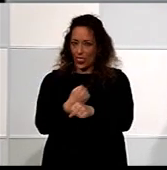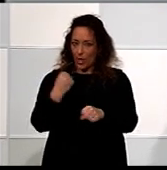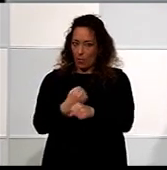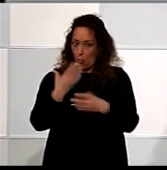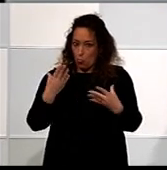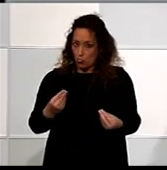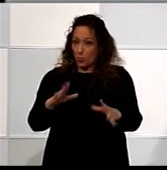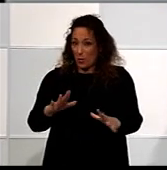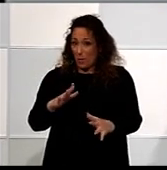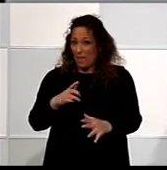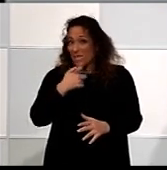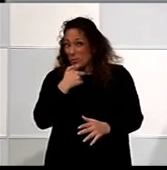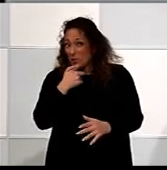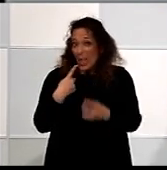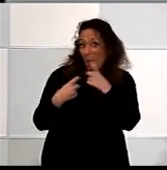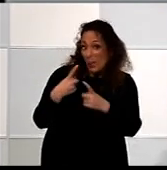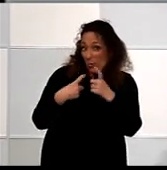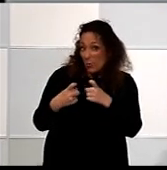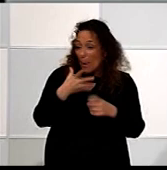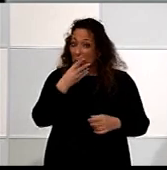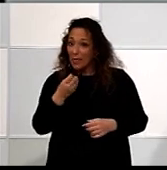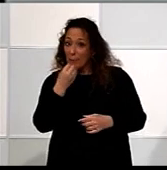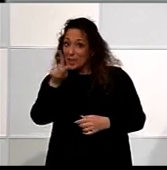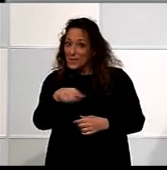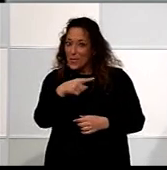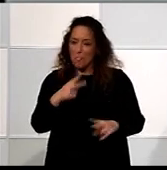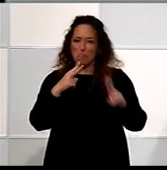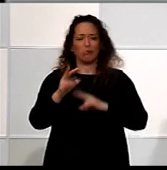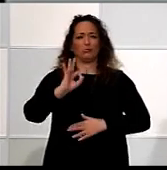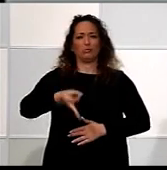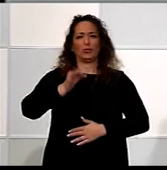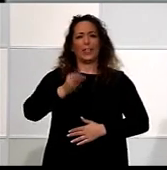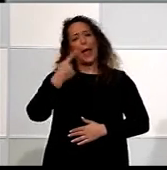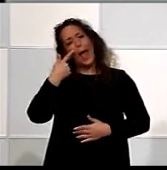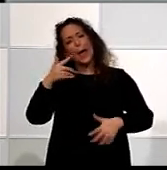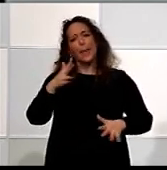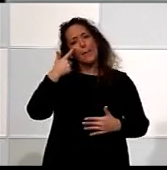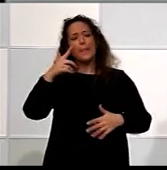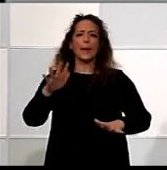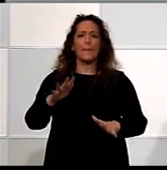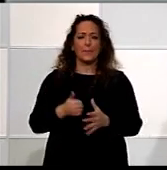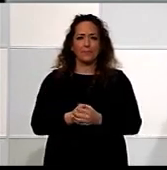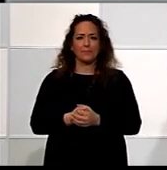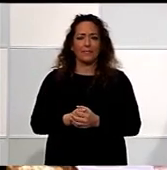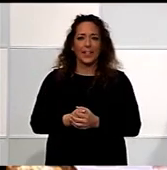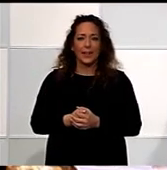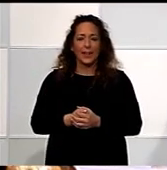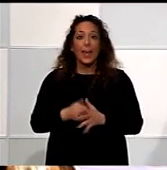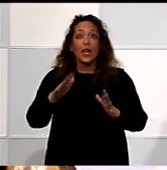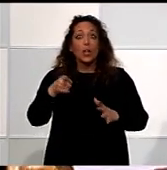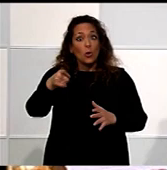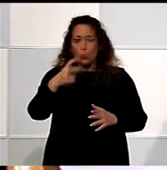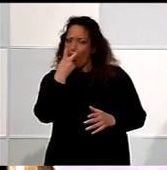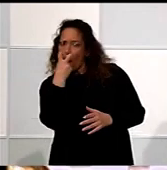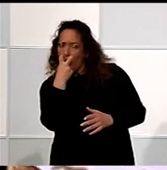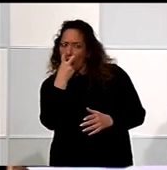fer-los algunes preguntes. Els hi sembla bé? Molt bé. Molt bé, Mariona. Seran ben rebudes. Oh, pensin que sóc molt tafanera. Els hi